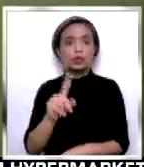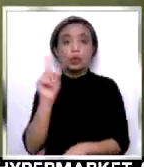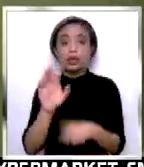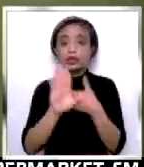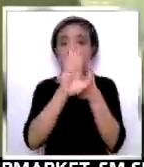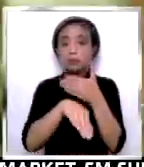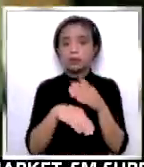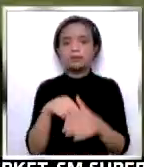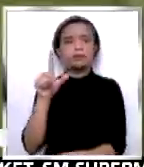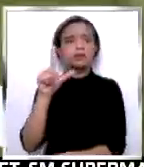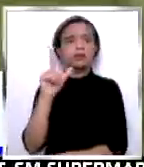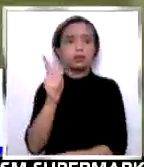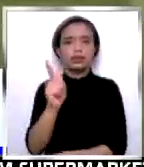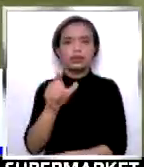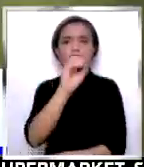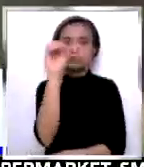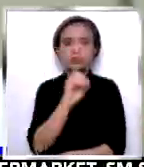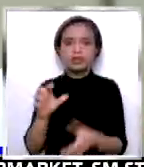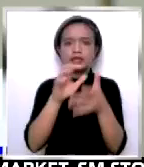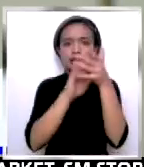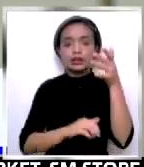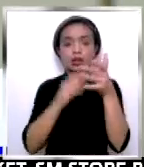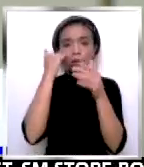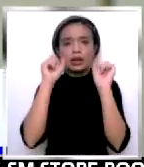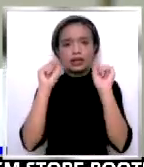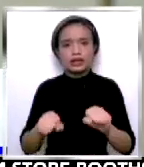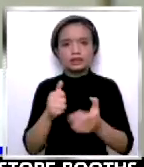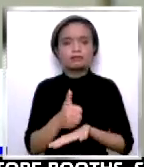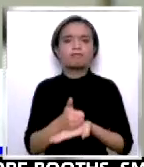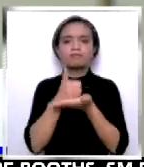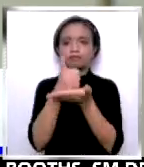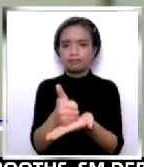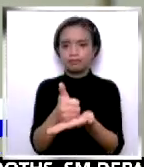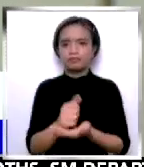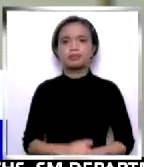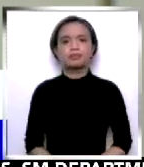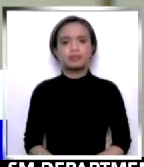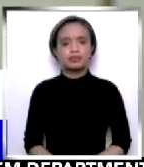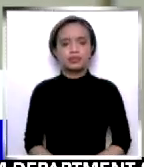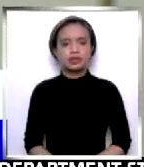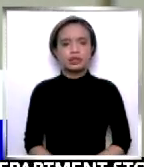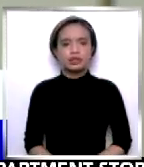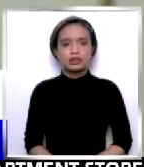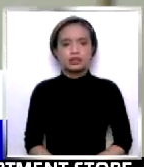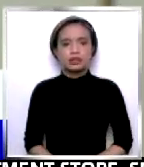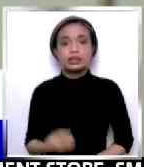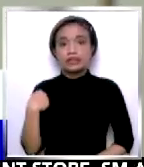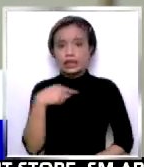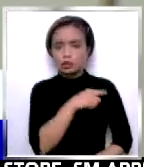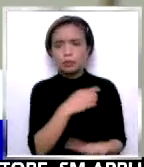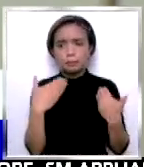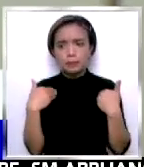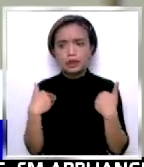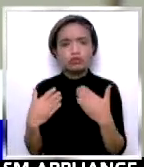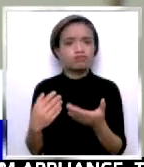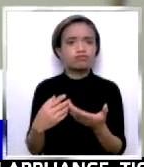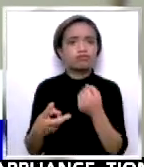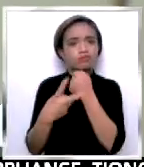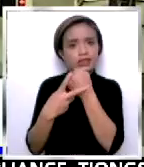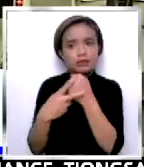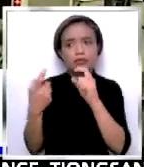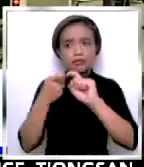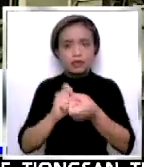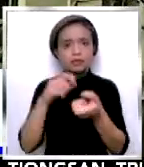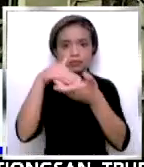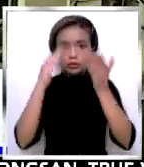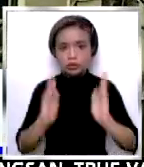20% discount para makatulong kahit paano. Supposedly, we earned something from the students, yung pamasahe nila, and then we were deprived